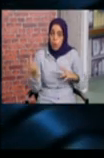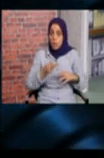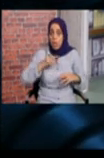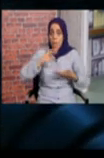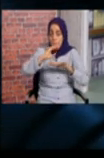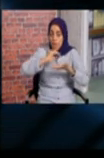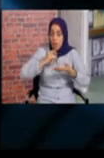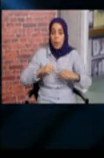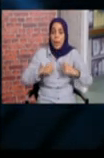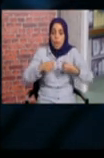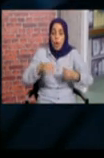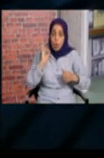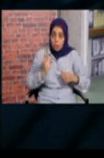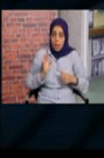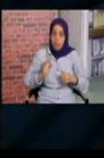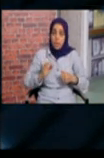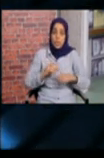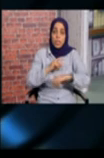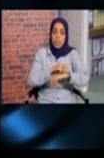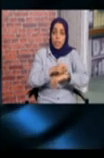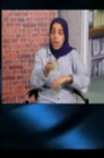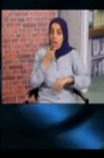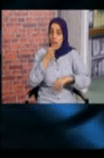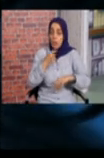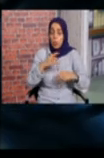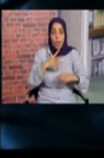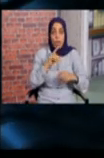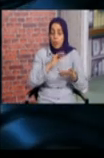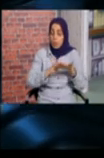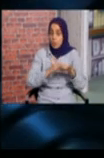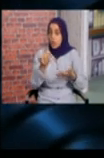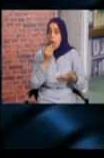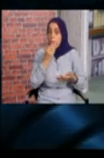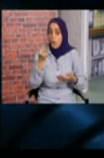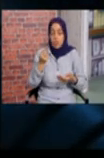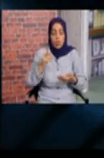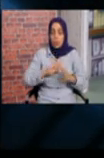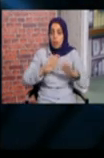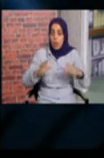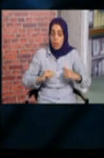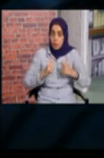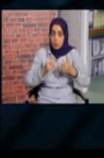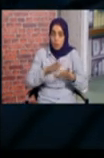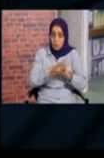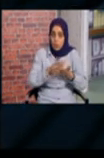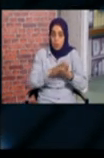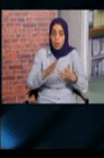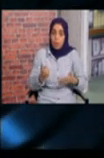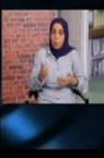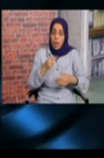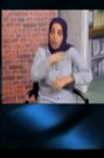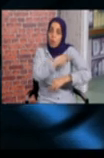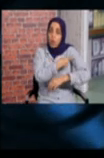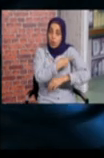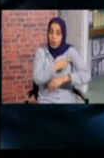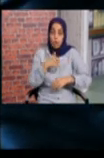عليها، واحنا بنأكد ان العلاج بالمجان والسريه تامه، وان اي حد عنده مشكله مع المخدرات يتصل